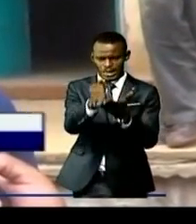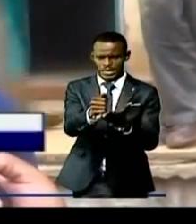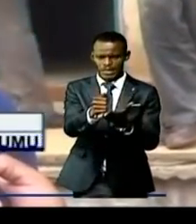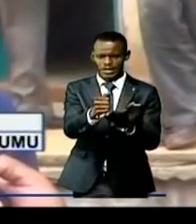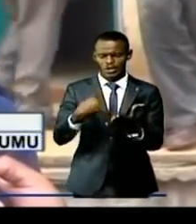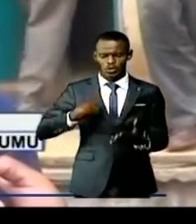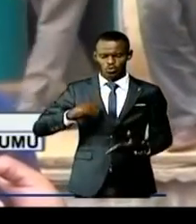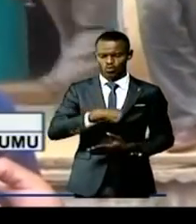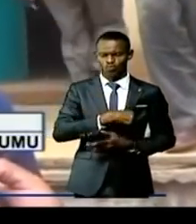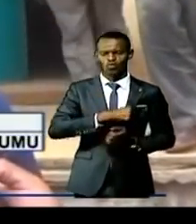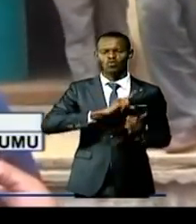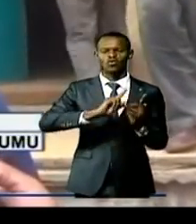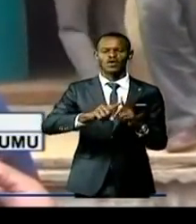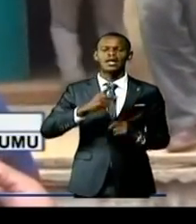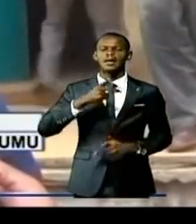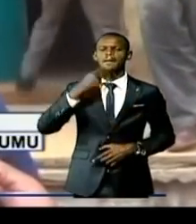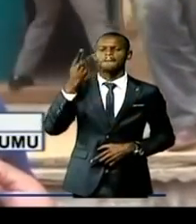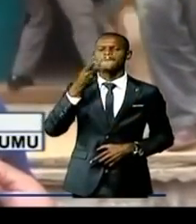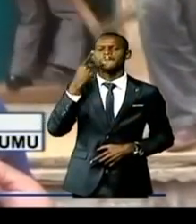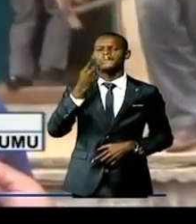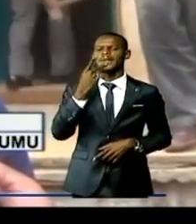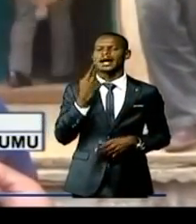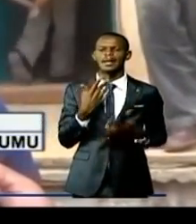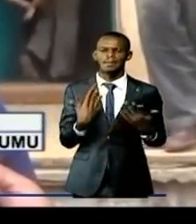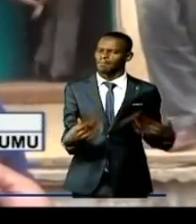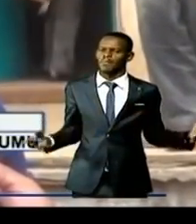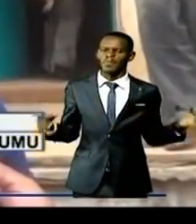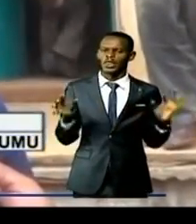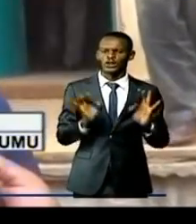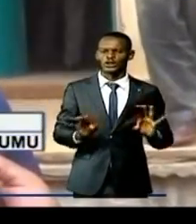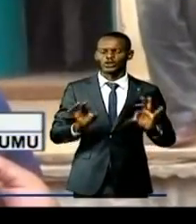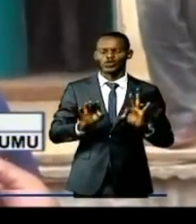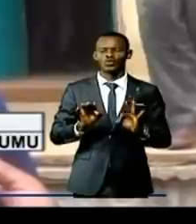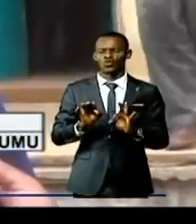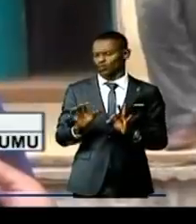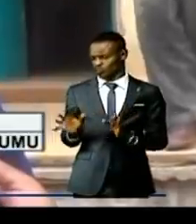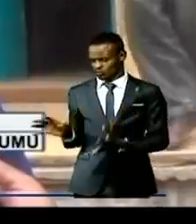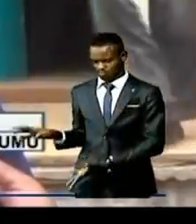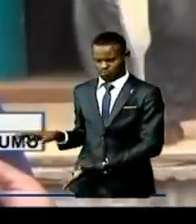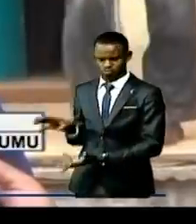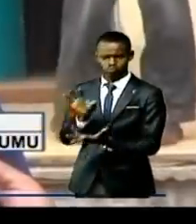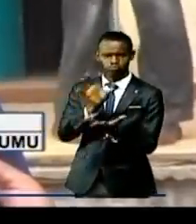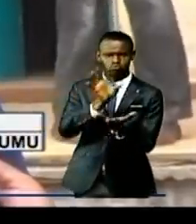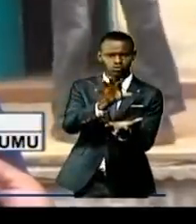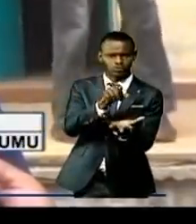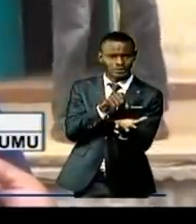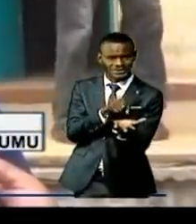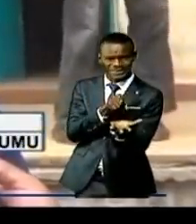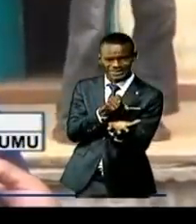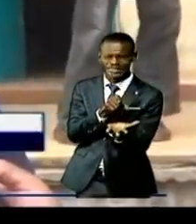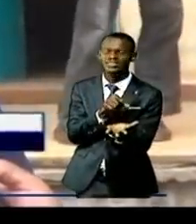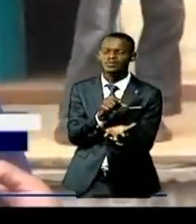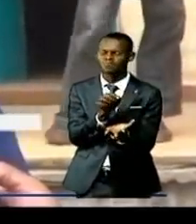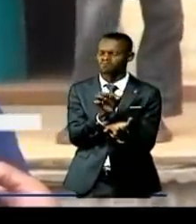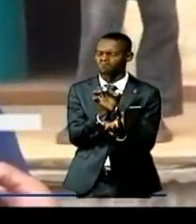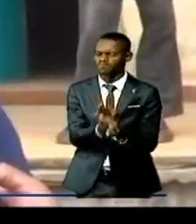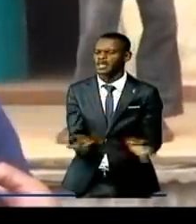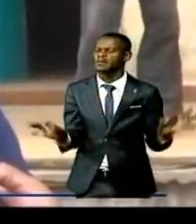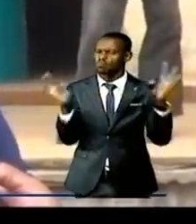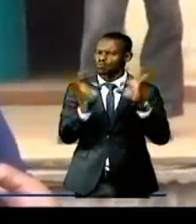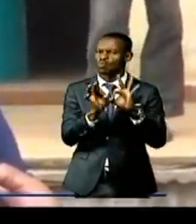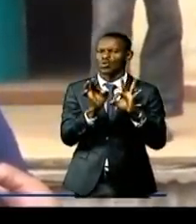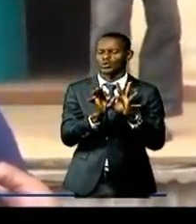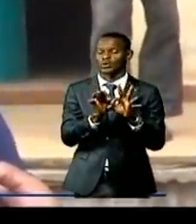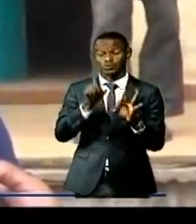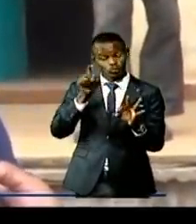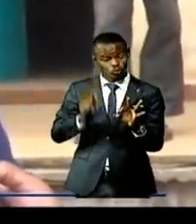pas limitée là-bas. Nous avons disponibilisé quelques effets qui, pour nous, Nous supposons que ça peut être utile